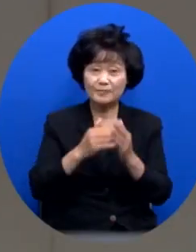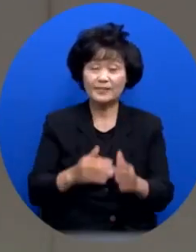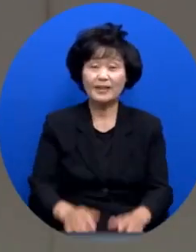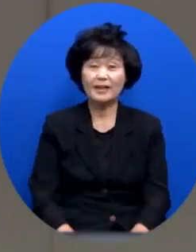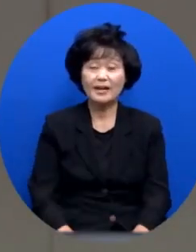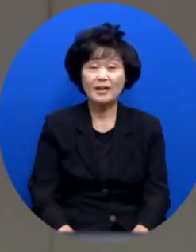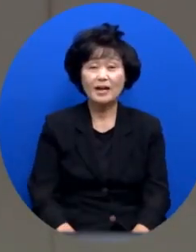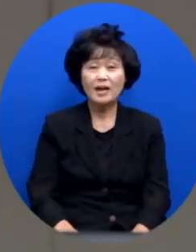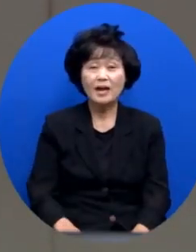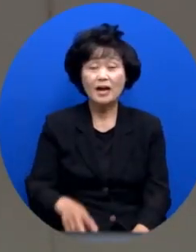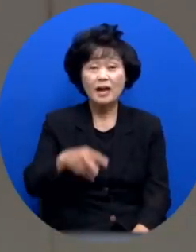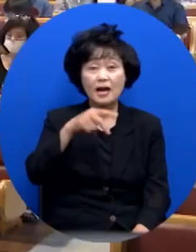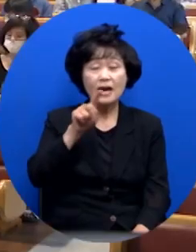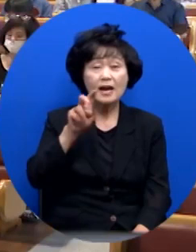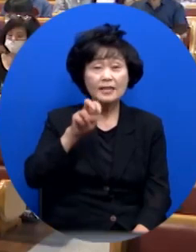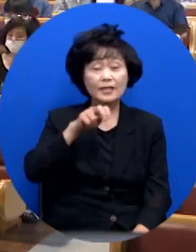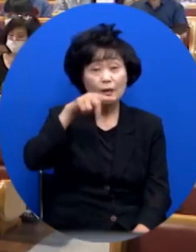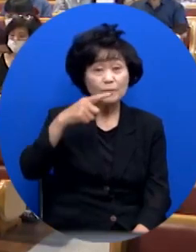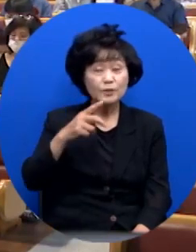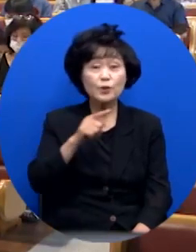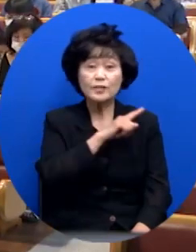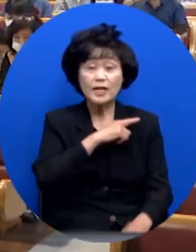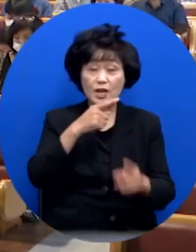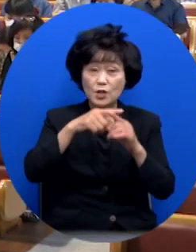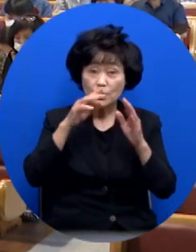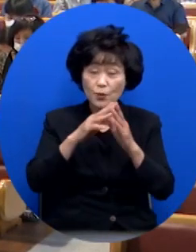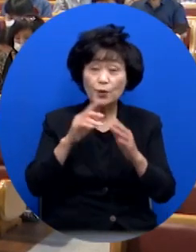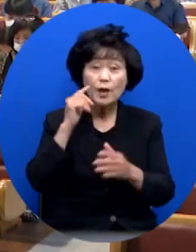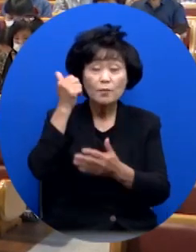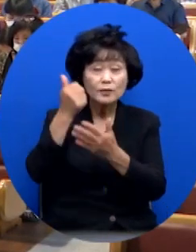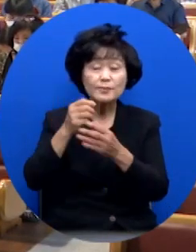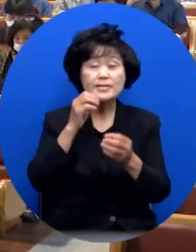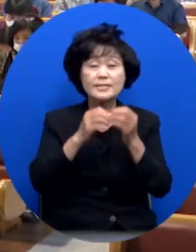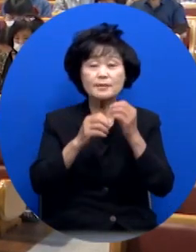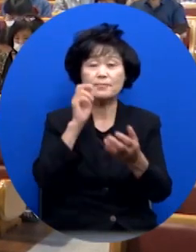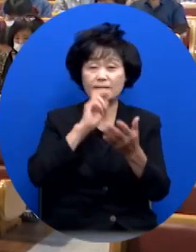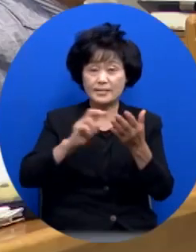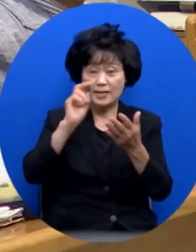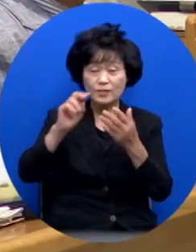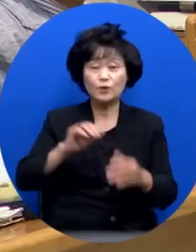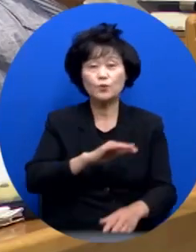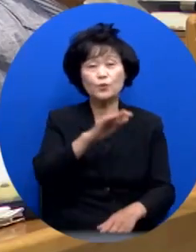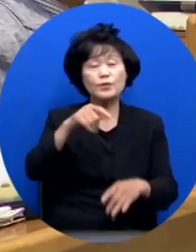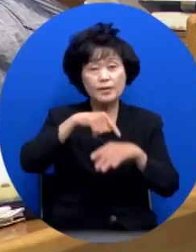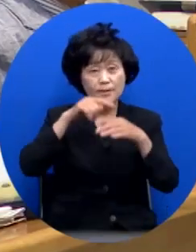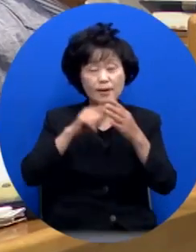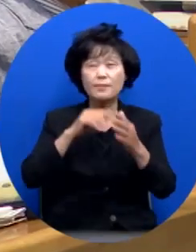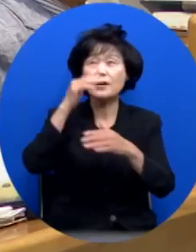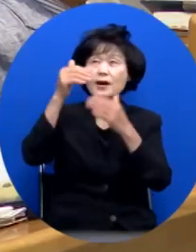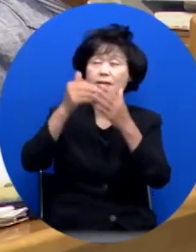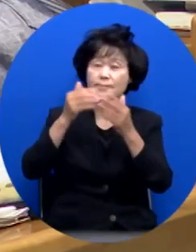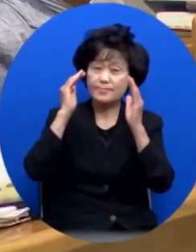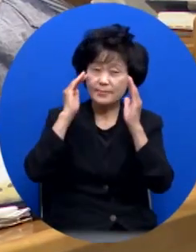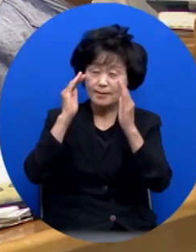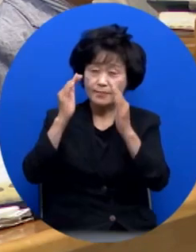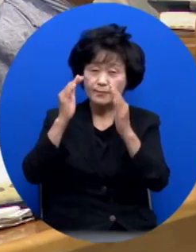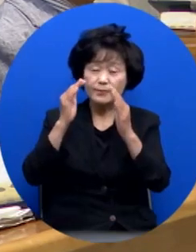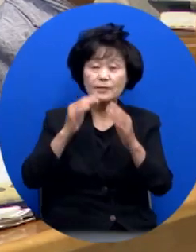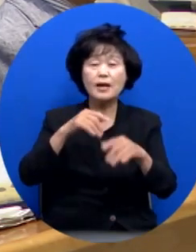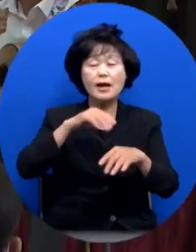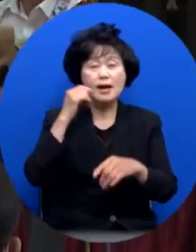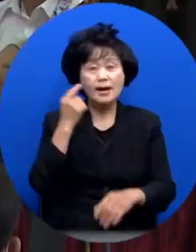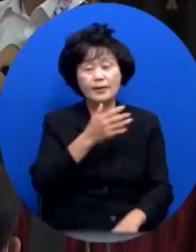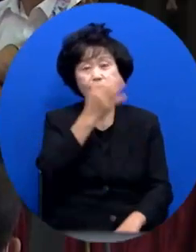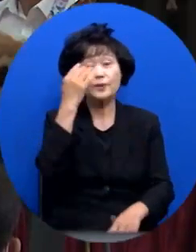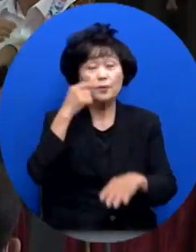3종 질 꽤 정된 목사는 시판 찬송은 우리의 마음을 하나님께 소 답은 아름다운 찬송 이라며 시편